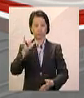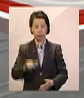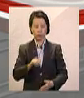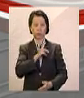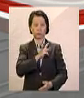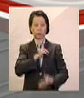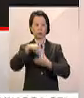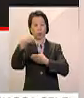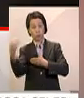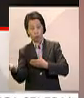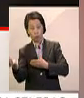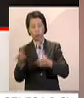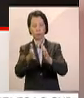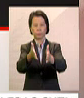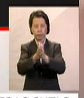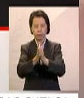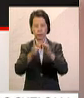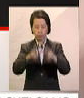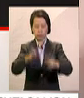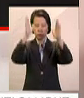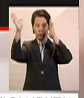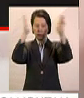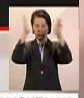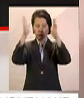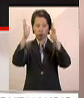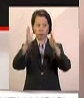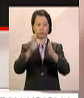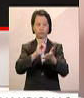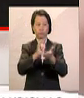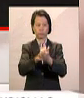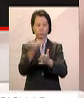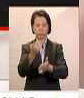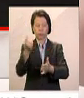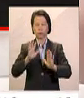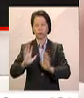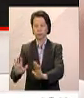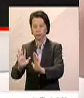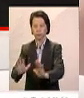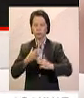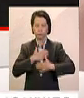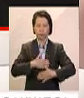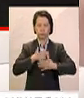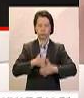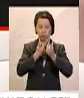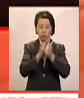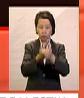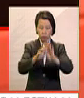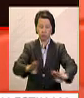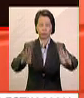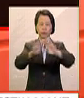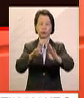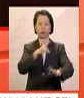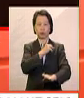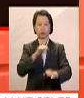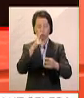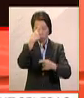dalam kenyataannya bagaimanapun meminta rakyat Malaysia di negara itu supaya sentiasa tenang dan terus mengikuti berita tempatan